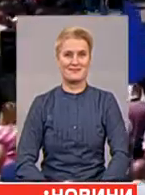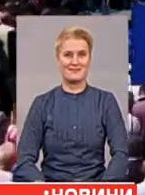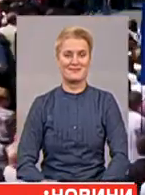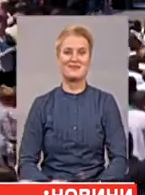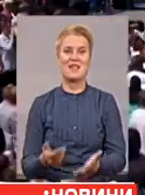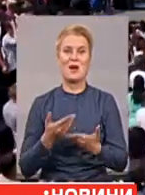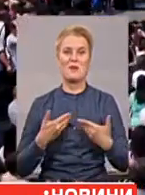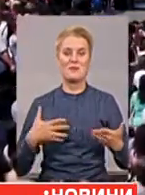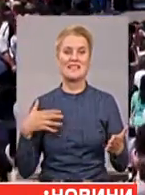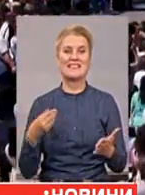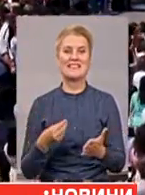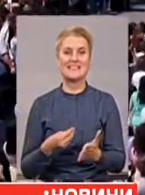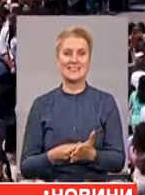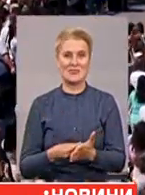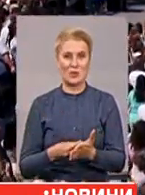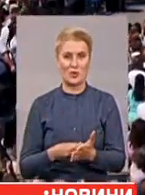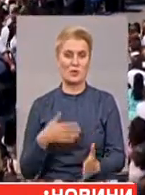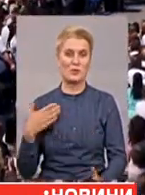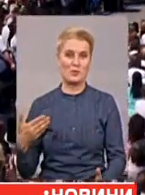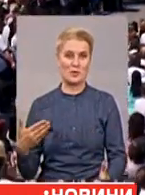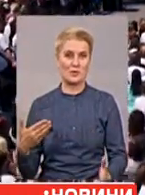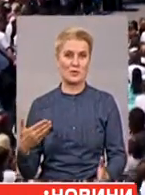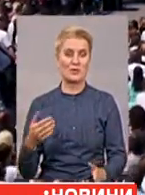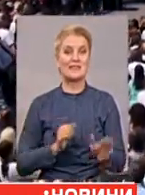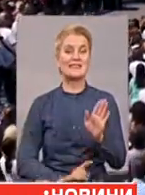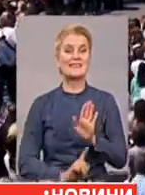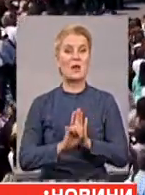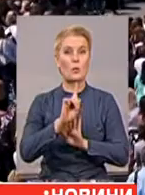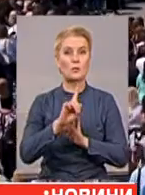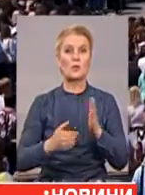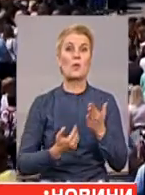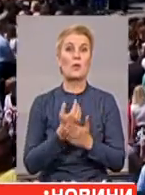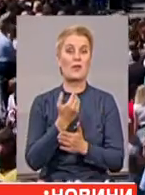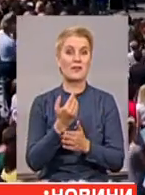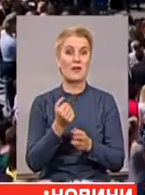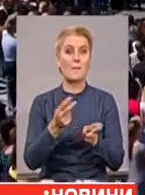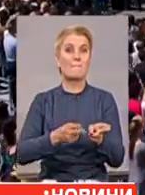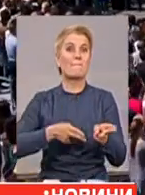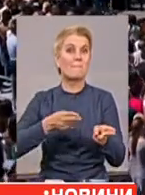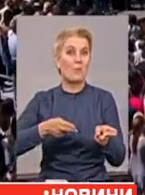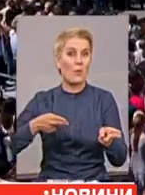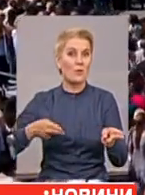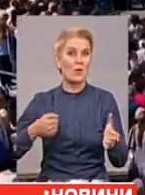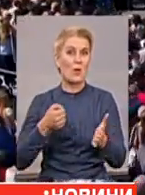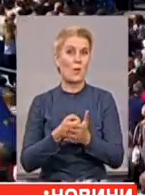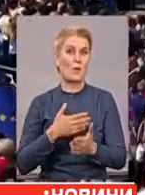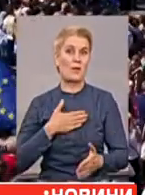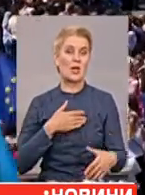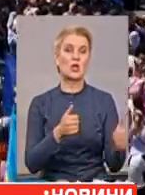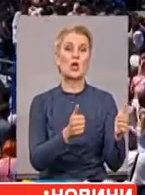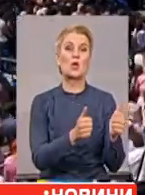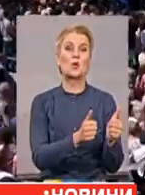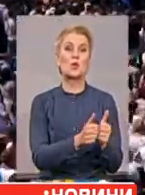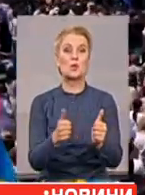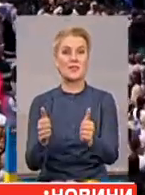А ми з свого боку запустили нові потяги до наших сусідніх